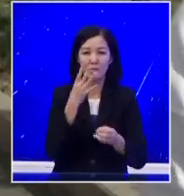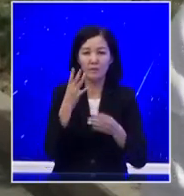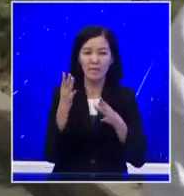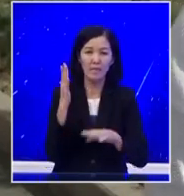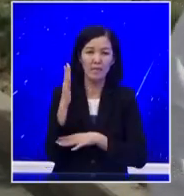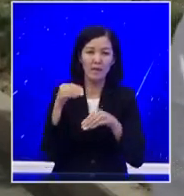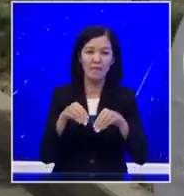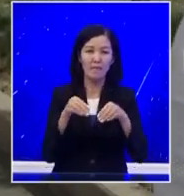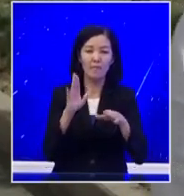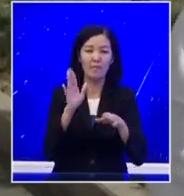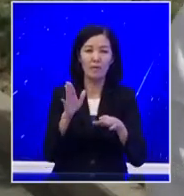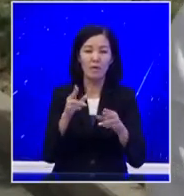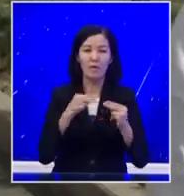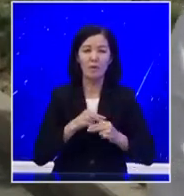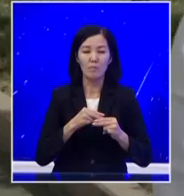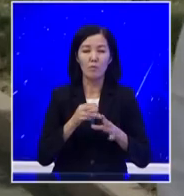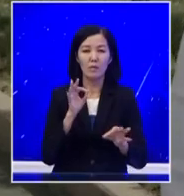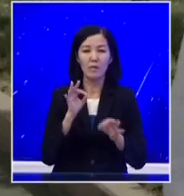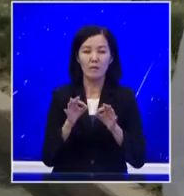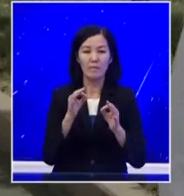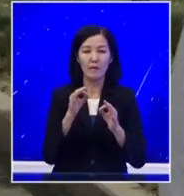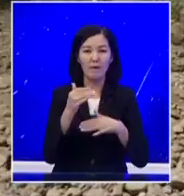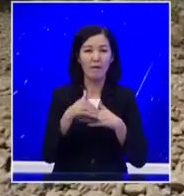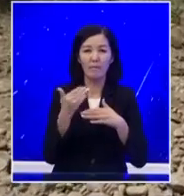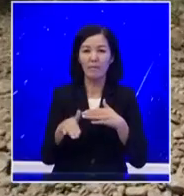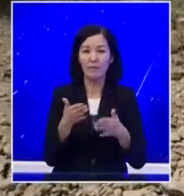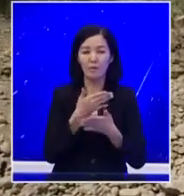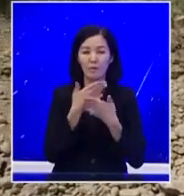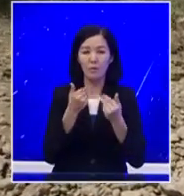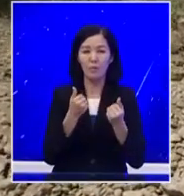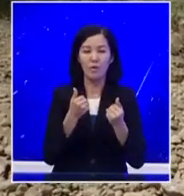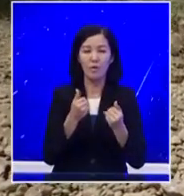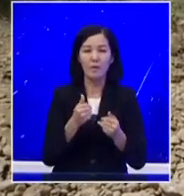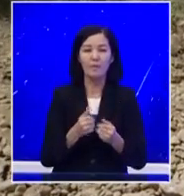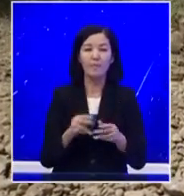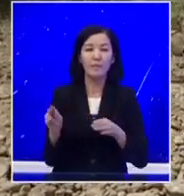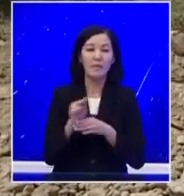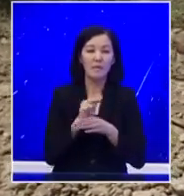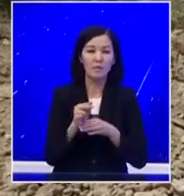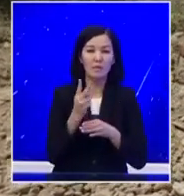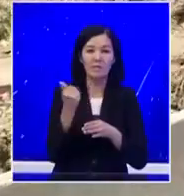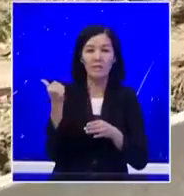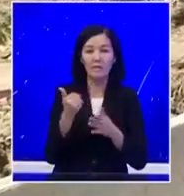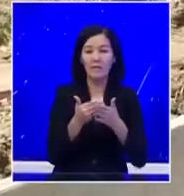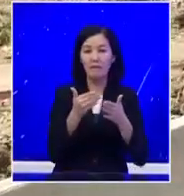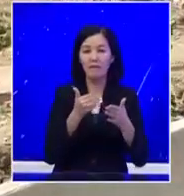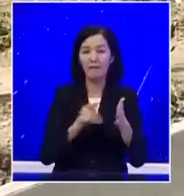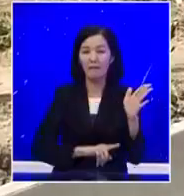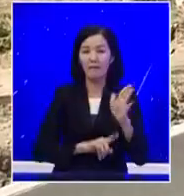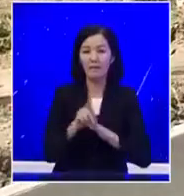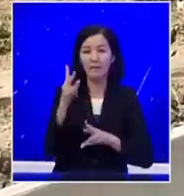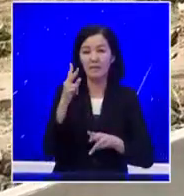сегодняшний день работы идут согласно нормам соответствии с графиком реконструкция во дворах талдыкоргана началась две недели назад завершить все